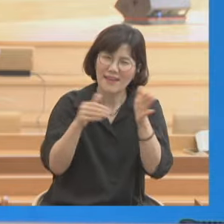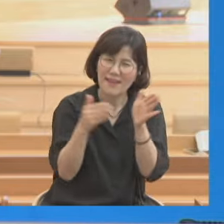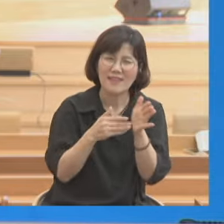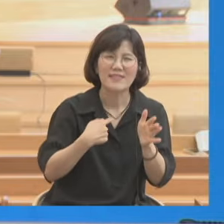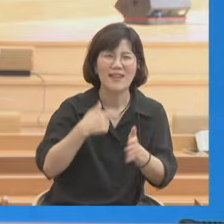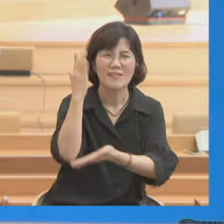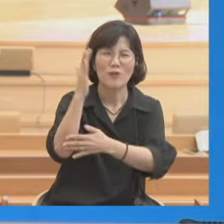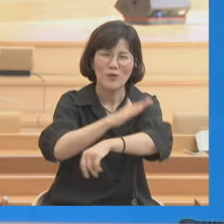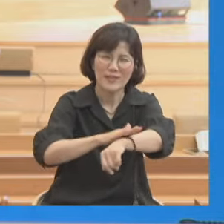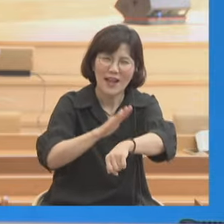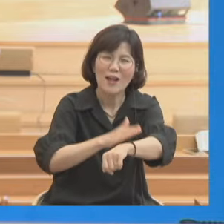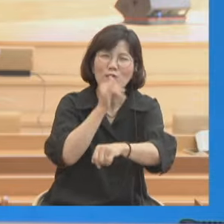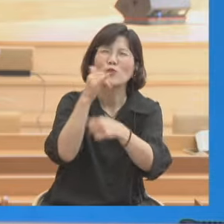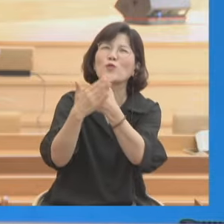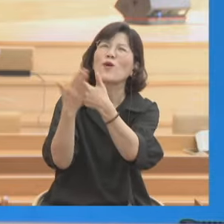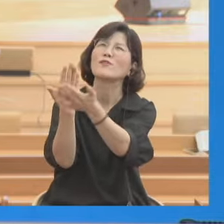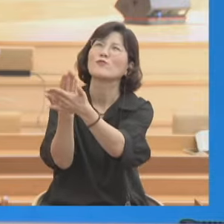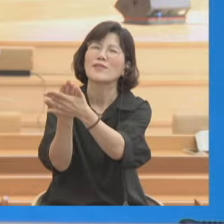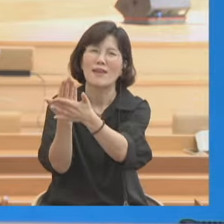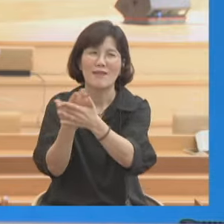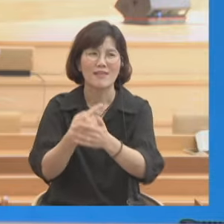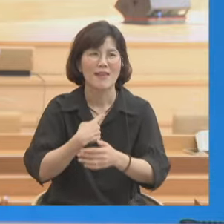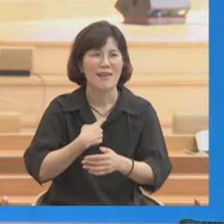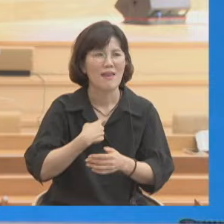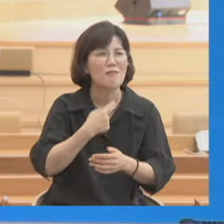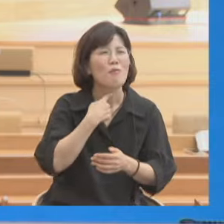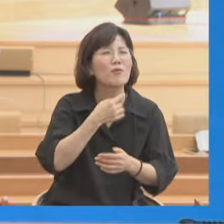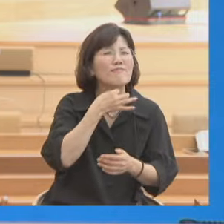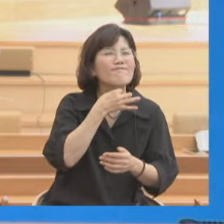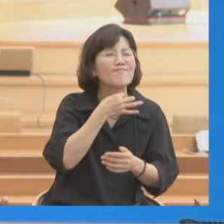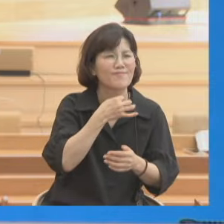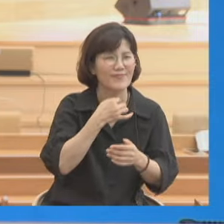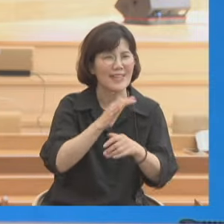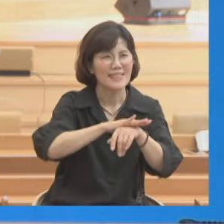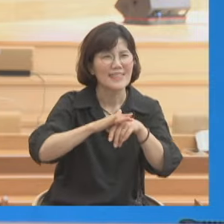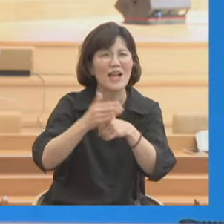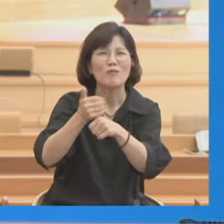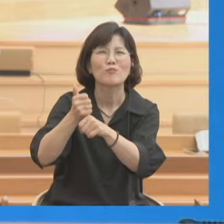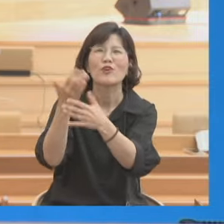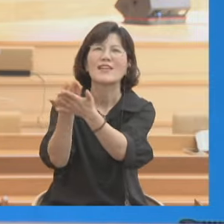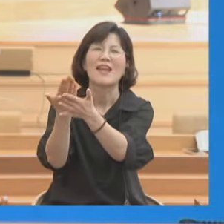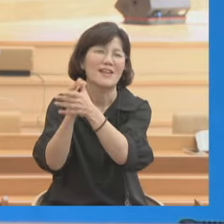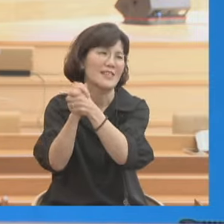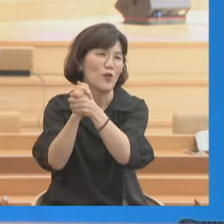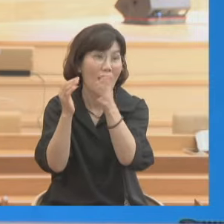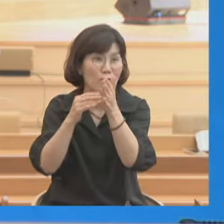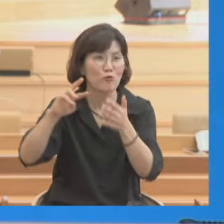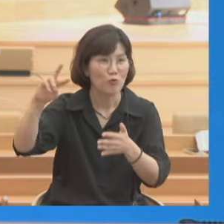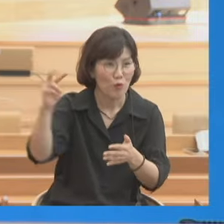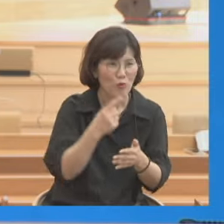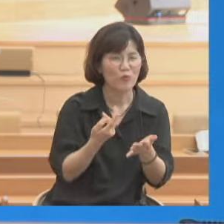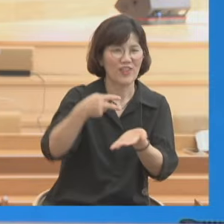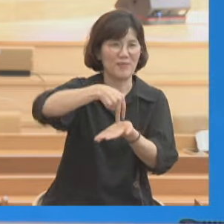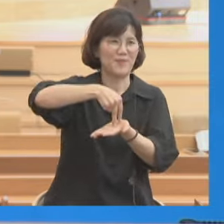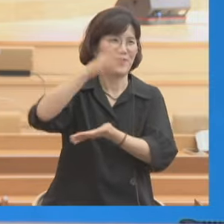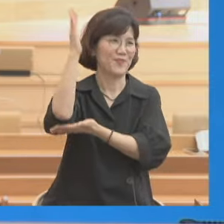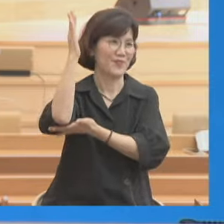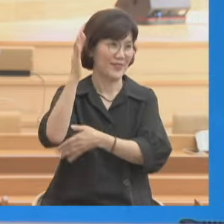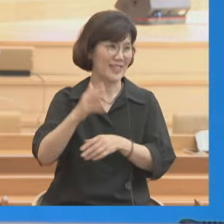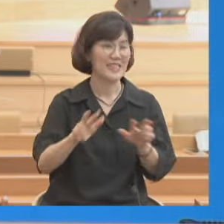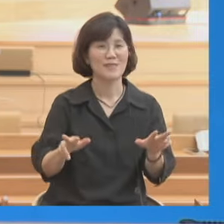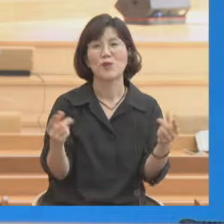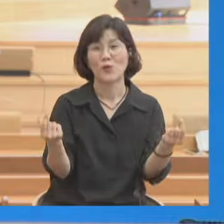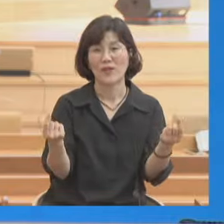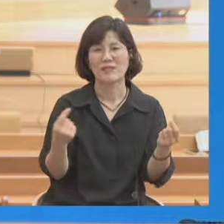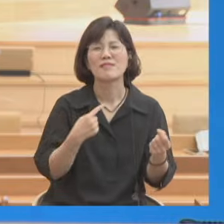마칠 수 있도록 도와주세요. 그때까지 제 성대를 붙들어주세요. 그렇게 기도하고 올라왔는데 그때 뭐 지금도